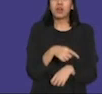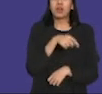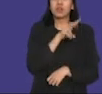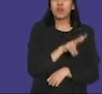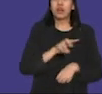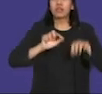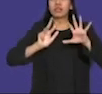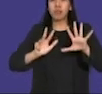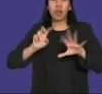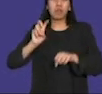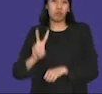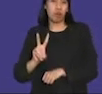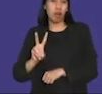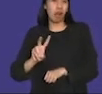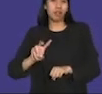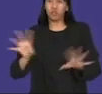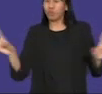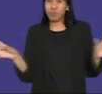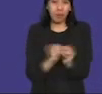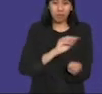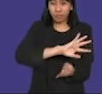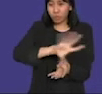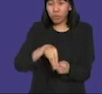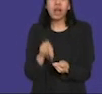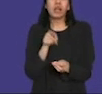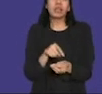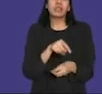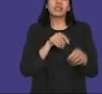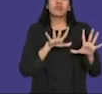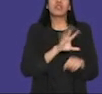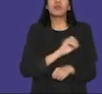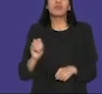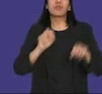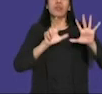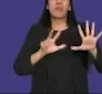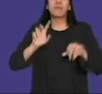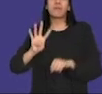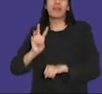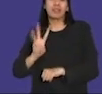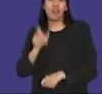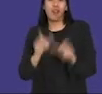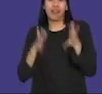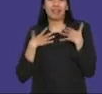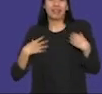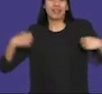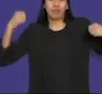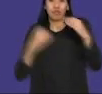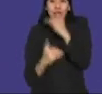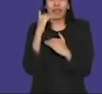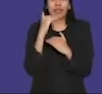orang sehingga menjadi 10843 orang yang sembuh bertambah 74 orang